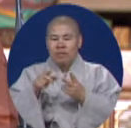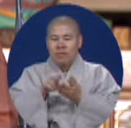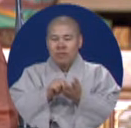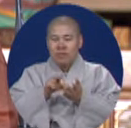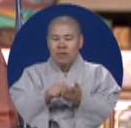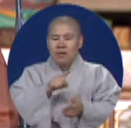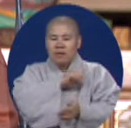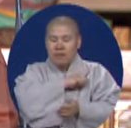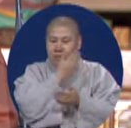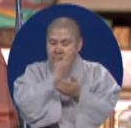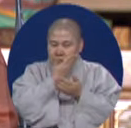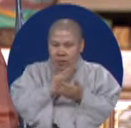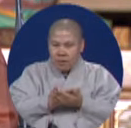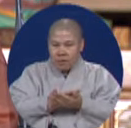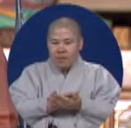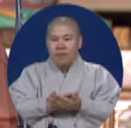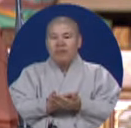중요한 문제입니다.